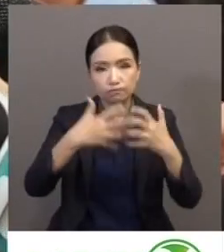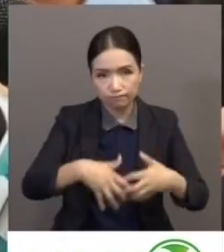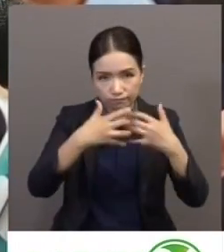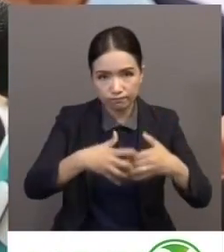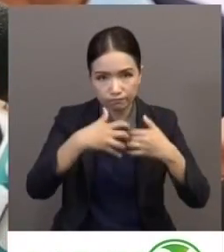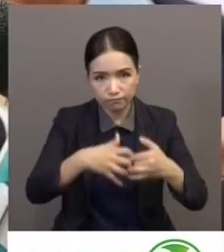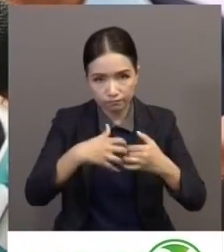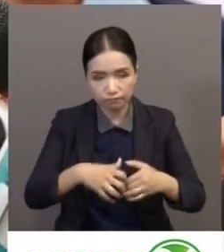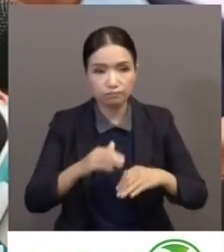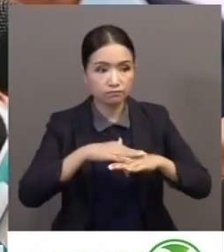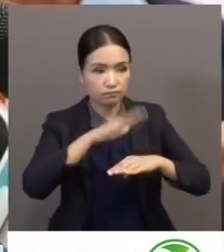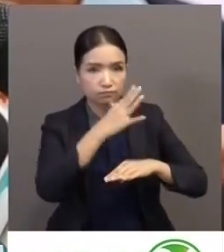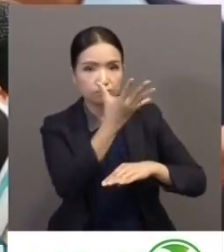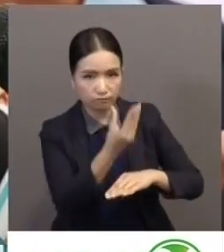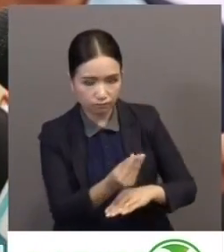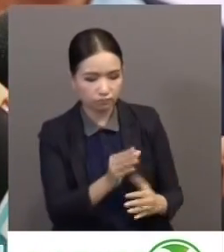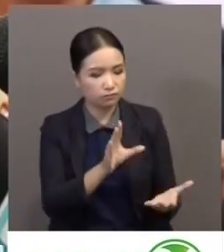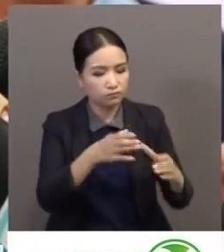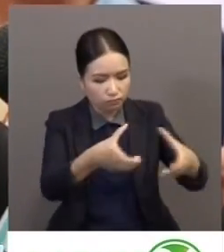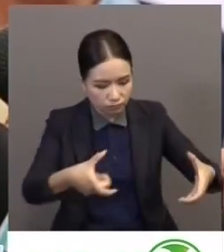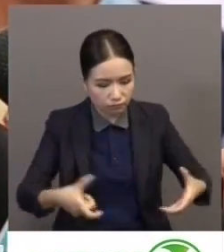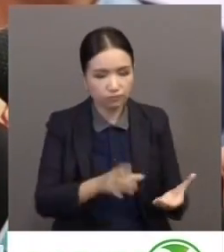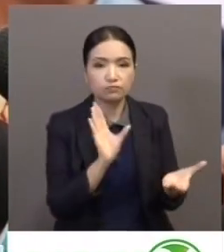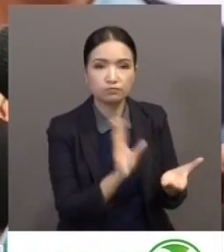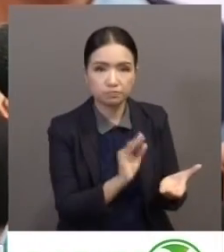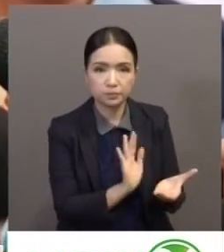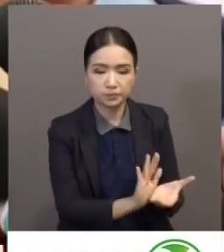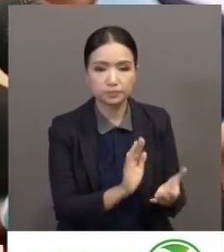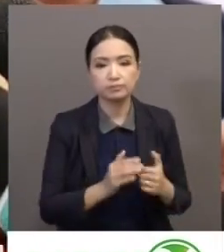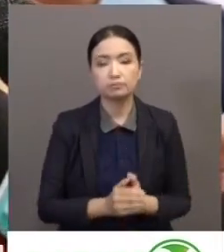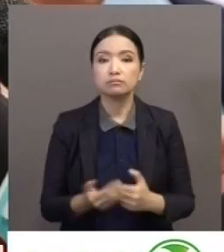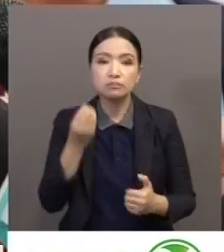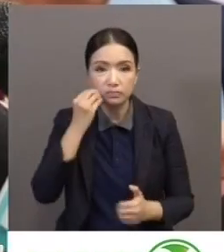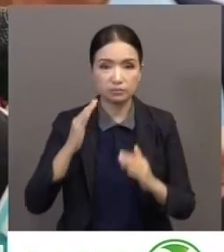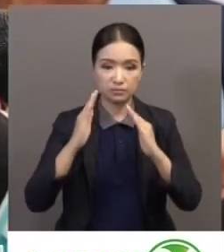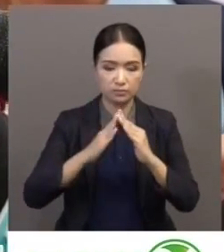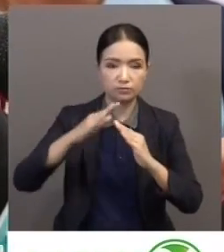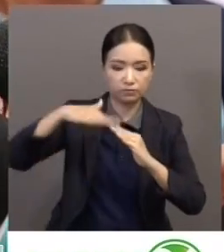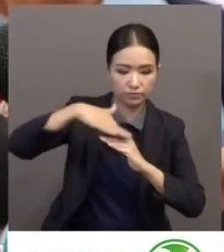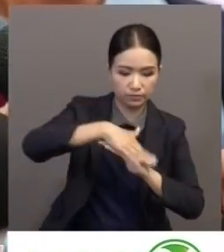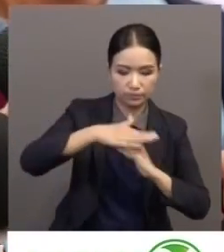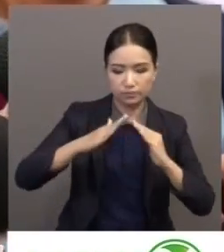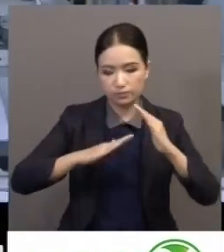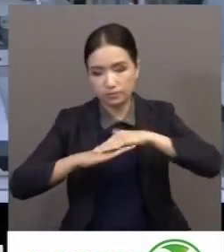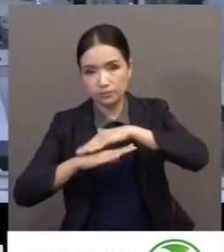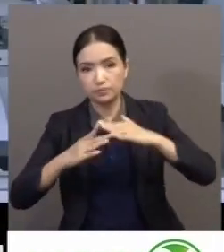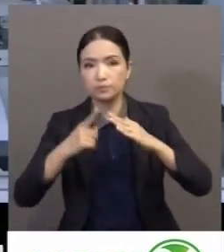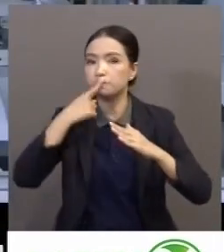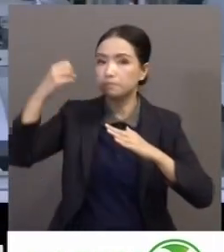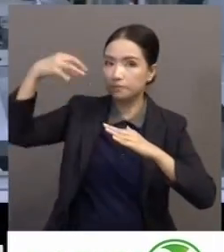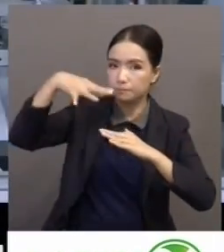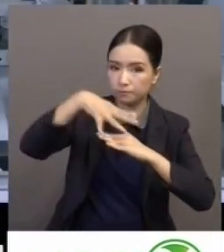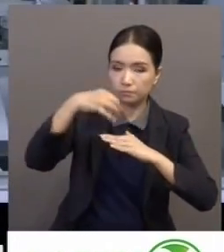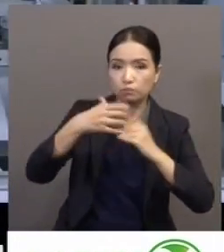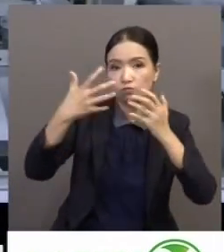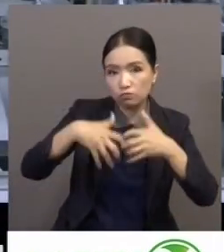ากแผงวงจรโซล่าเนี่ยนะครับตามบ้านเรือนต่างๆเนี่ยหรือที่เราเรียกว่าเป็น distributed generation ก็คือมีการ